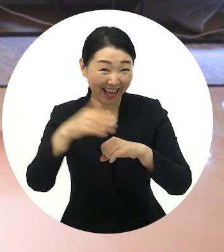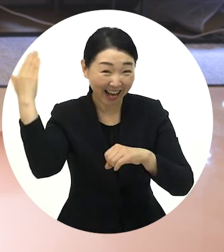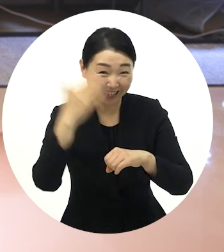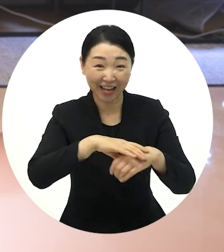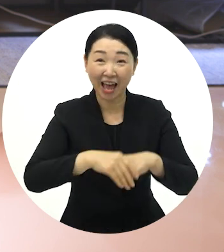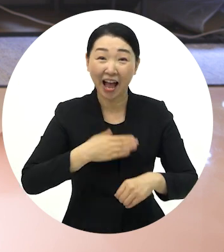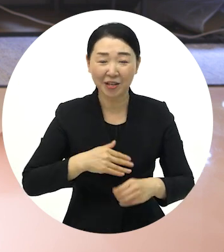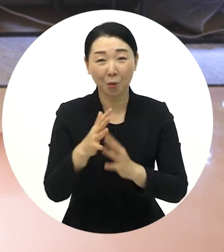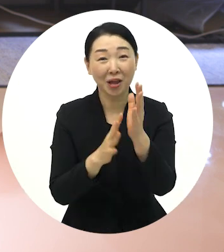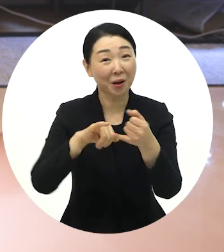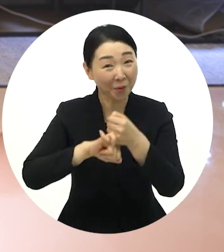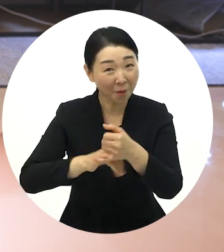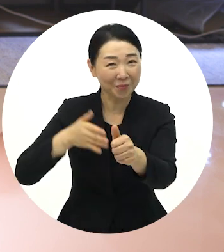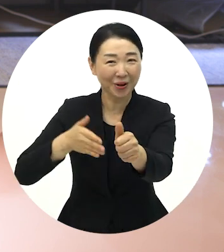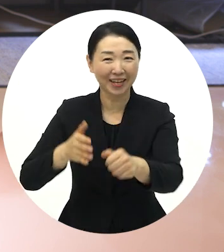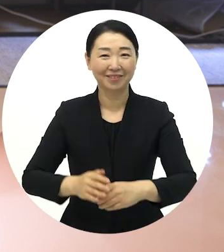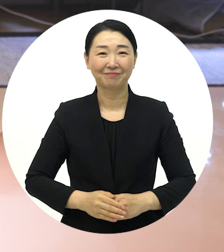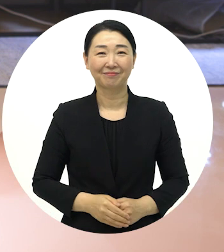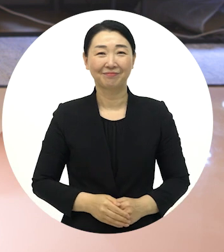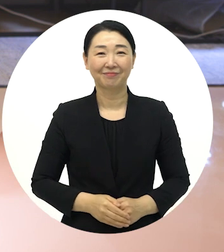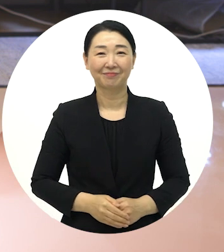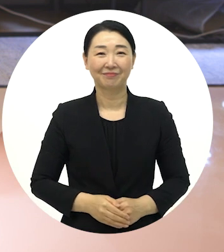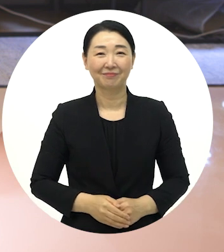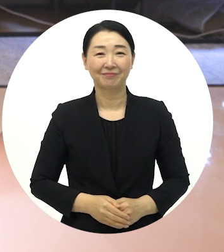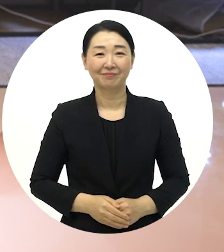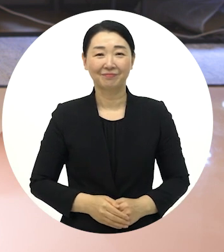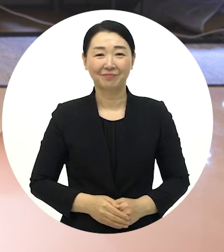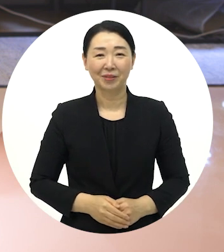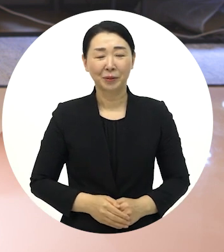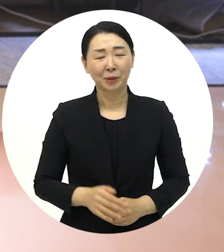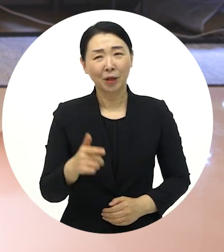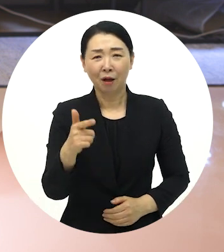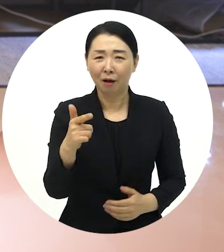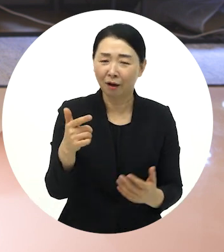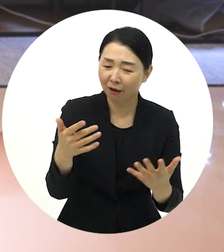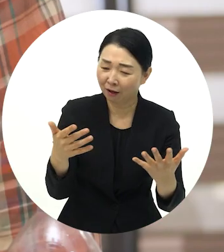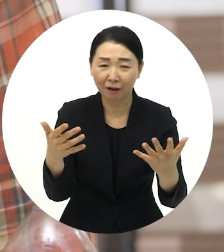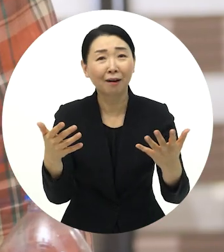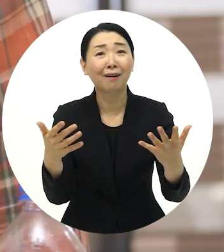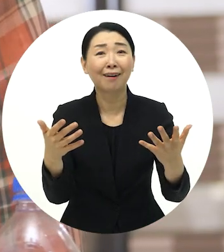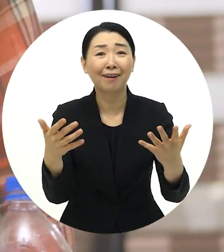씻어. 고무장갑 꼭 끼고. 진짜. 아니, 이게